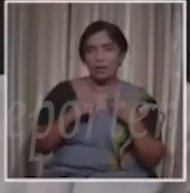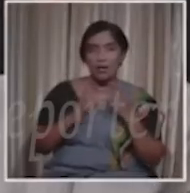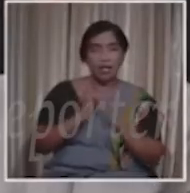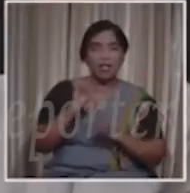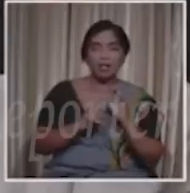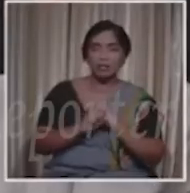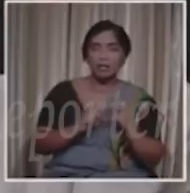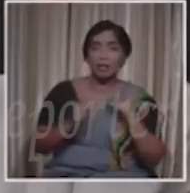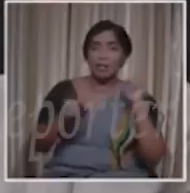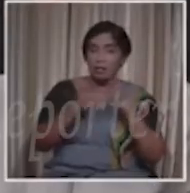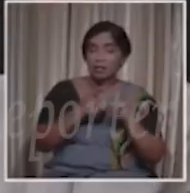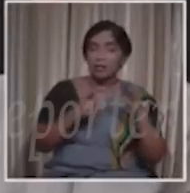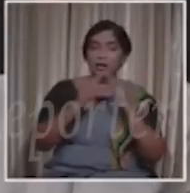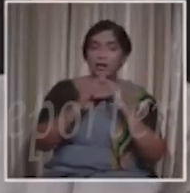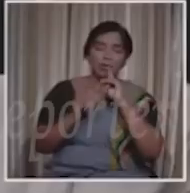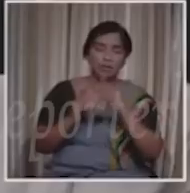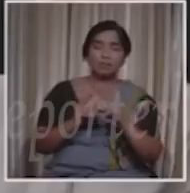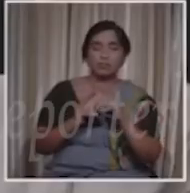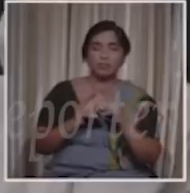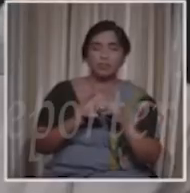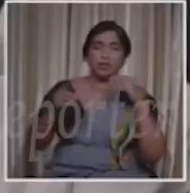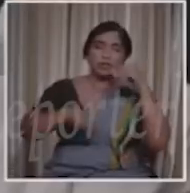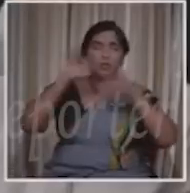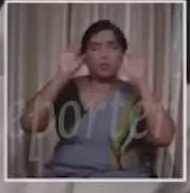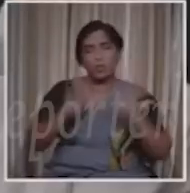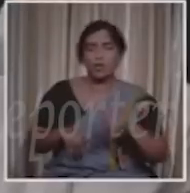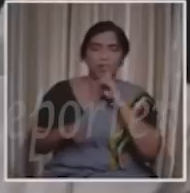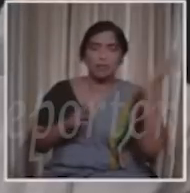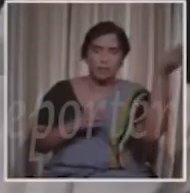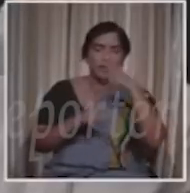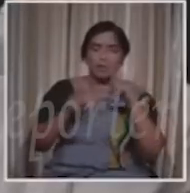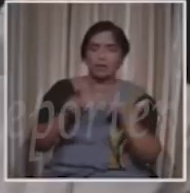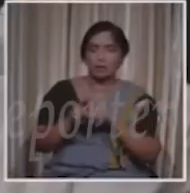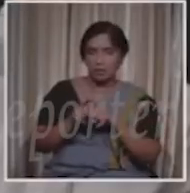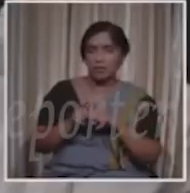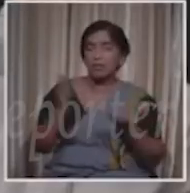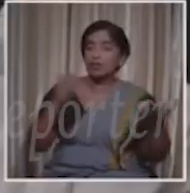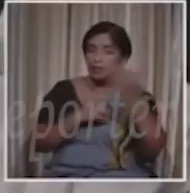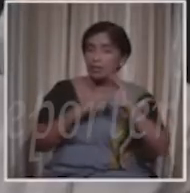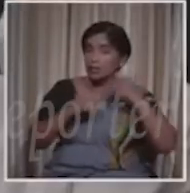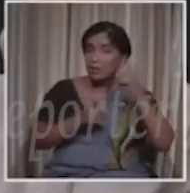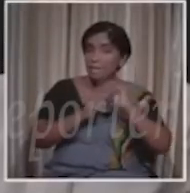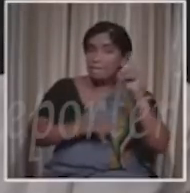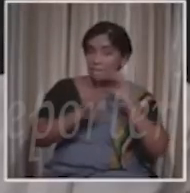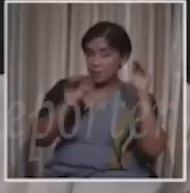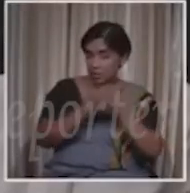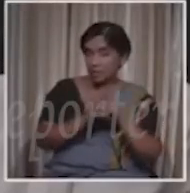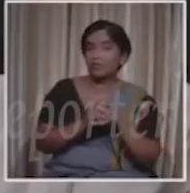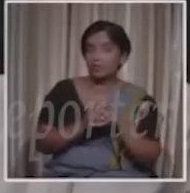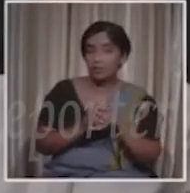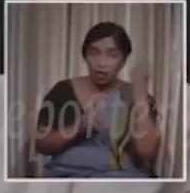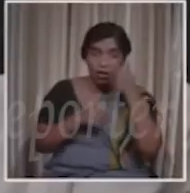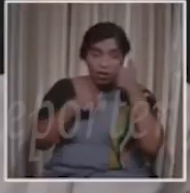අනුව විශේෂයෙන්ම මන්ත්‍රීතුමාට යන්න කැමති වුණොත් මේ භාර්යාව යන්න කැමති වෙයි කියලා මම අපිට ප්‍රශ්න තියෙනවා